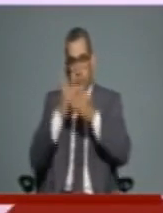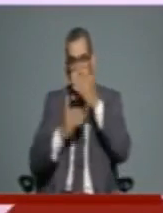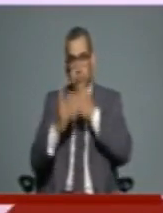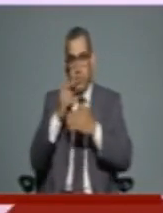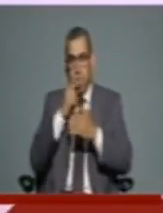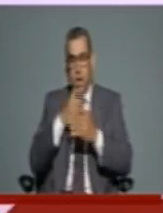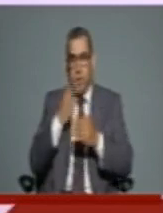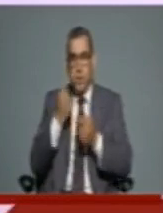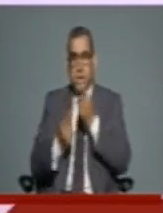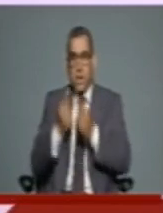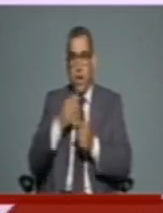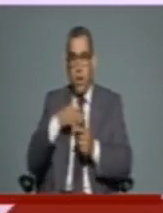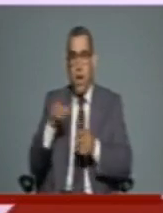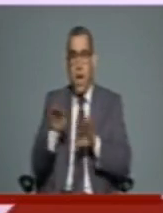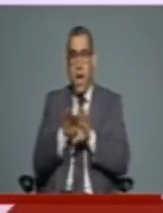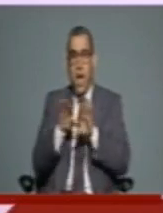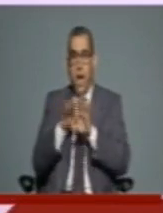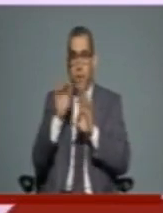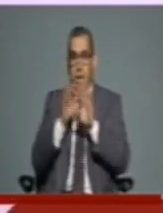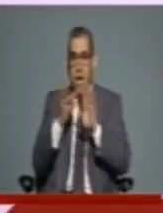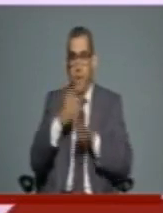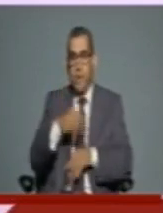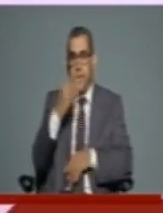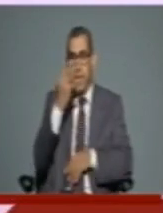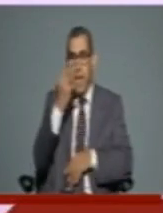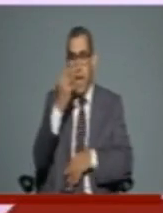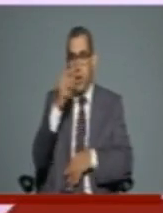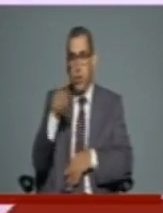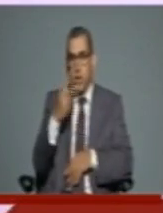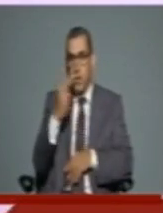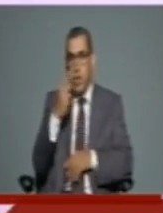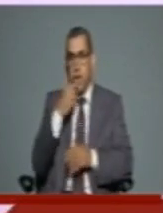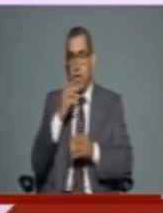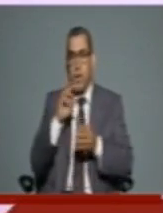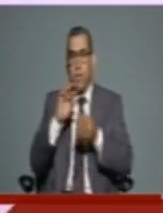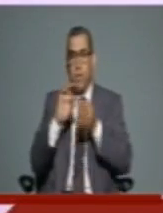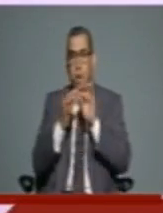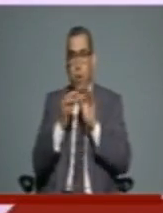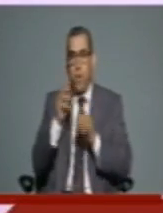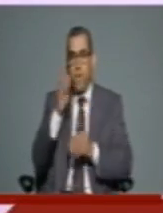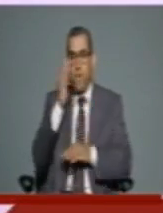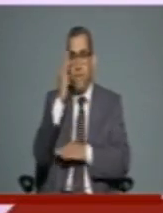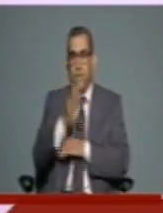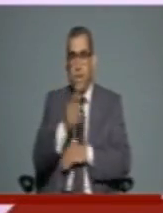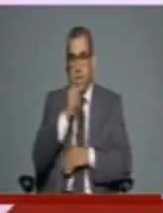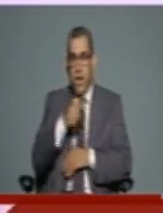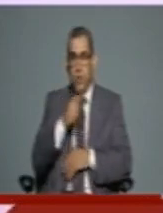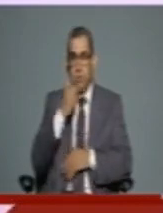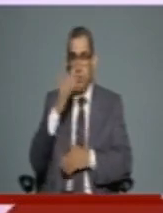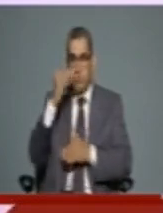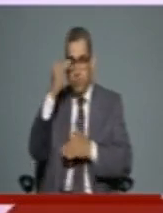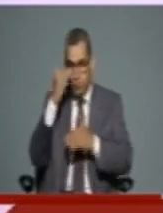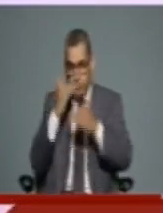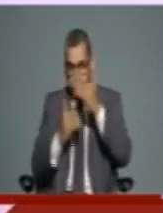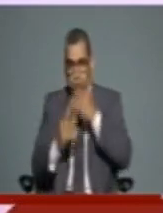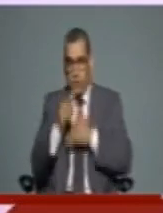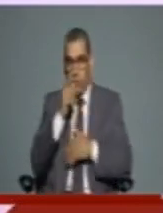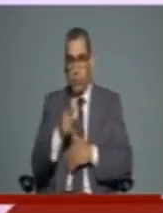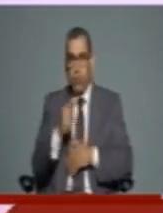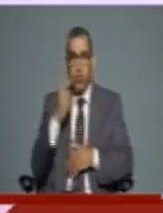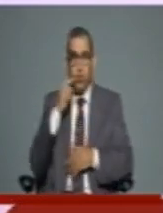المنزرعة من القمح 3.2 مليون فدان. كانت هتقل. طبعا السكر مهم